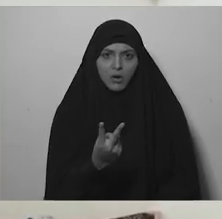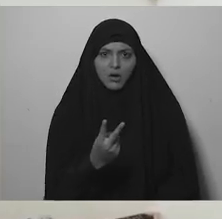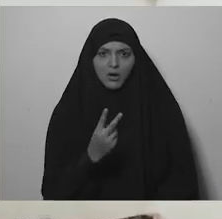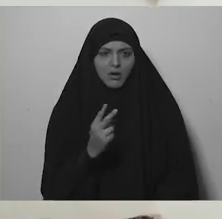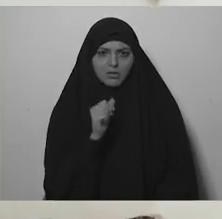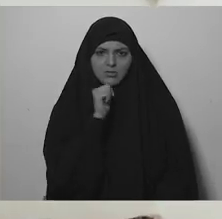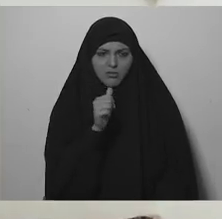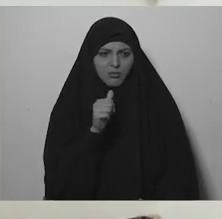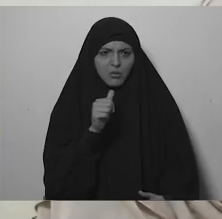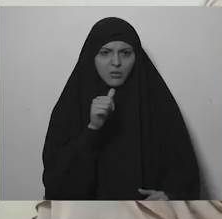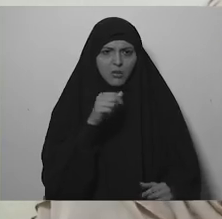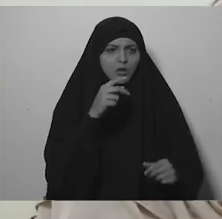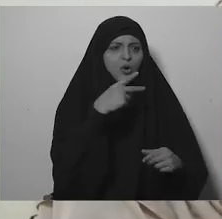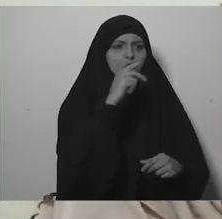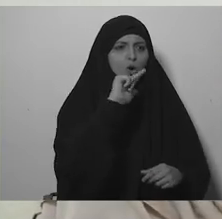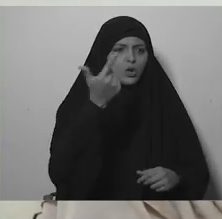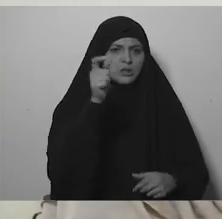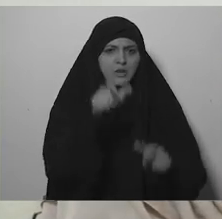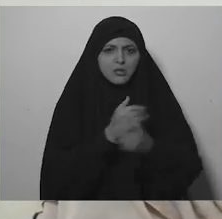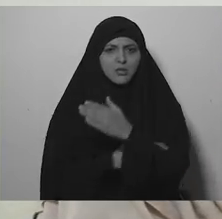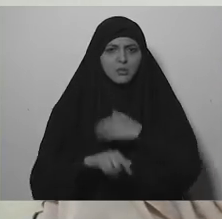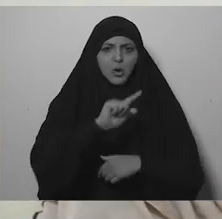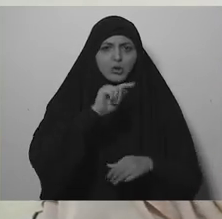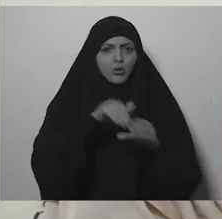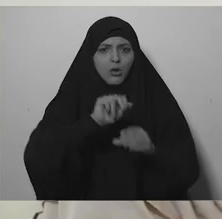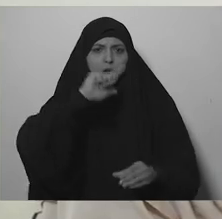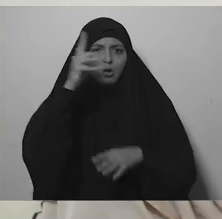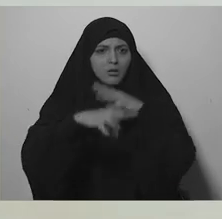vraiment... Elles sont vraiment dans un autre monde que nous.